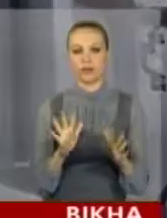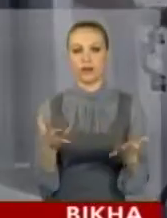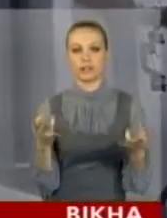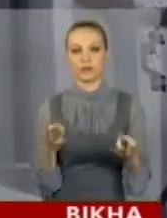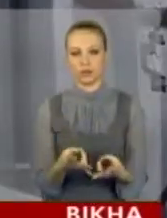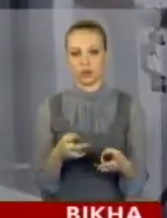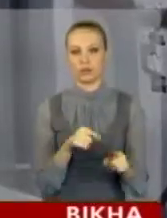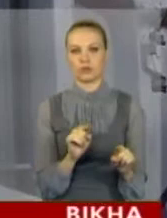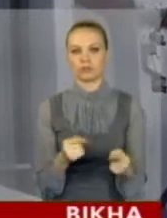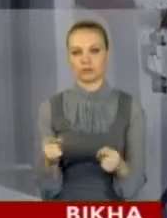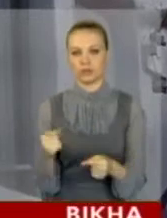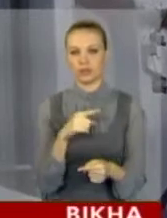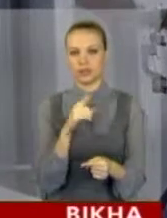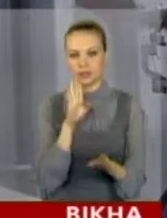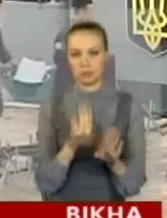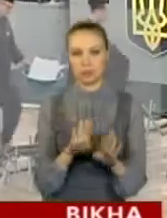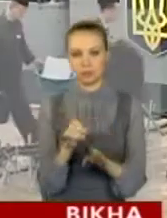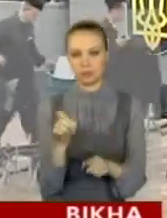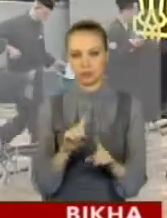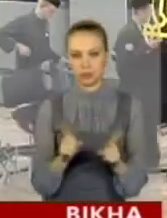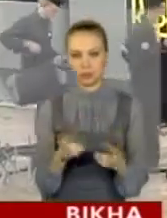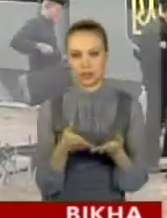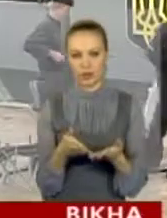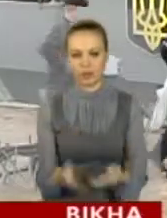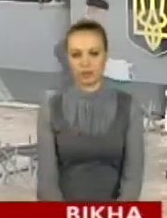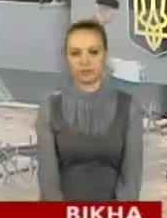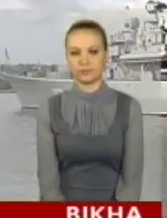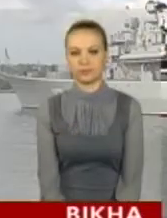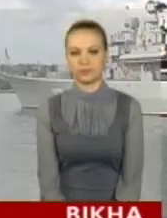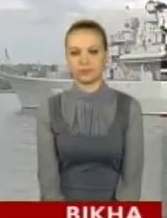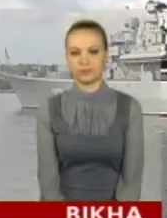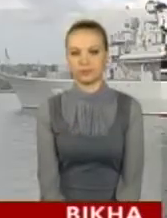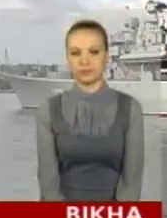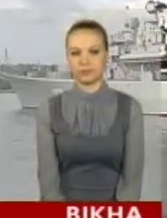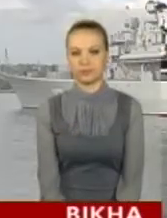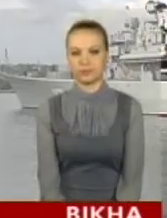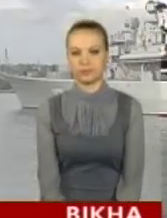потреби перехоплюватиме підозрілі кораблі. Діана Скляренко та Олександр Хоменко. Програма «Вікна» СТБ.